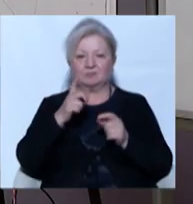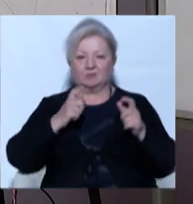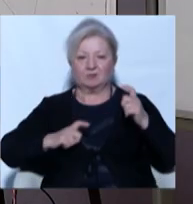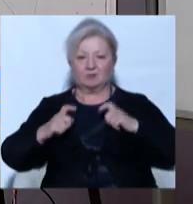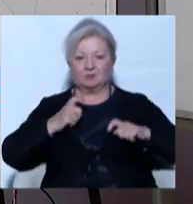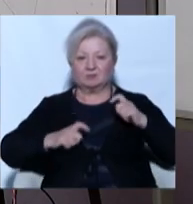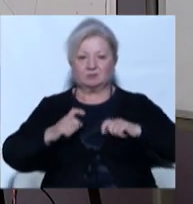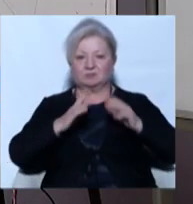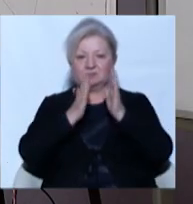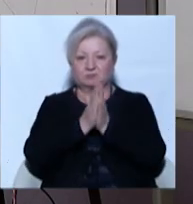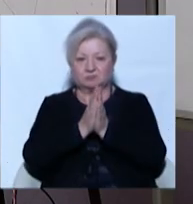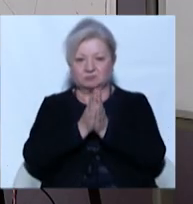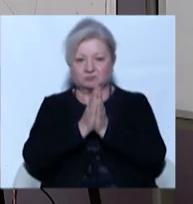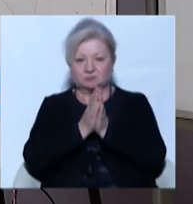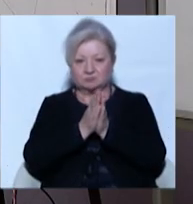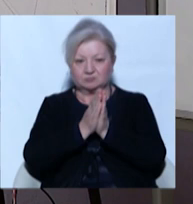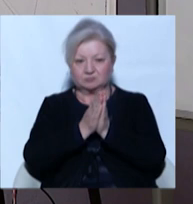მასწავლებლების თხოვნით